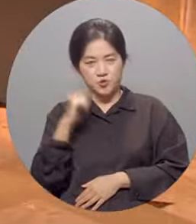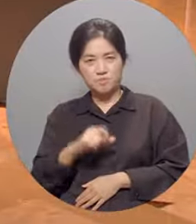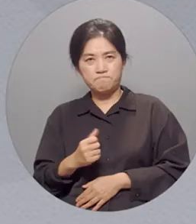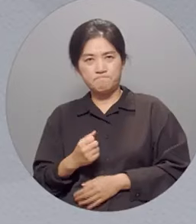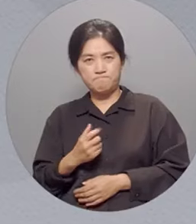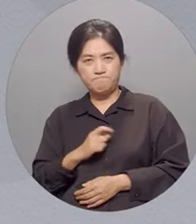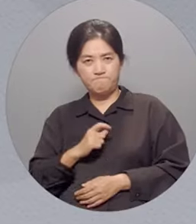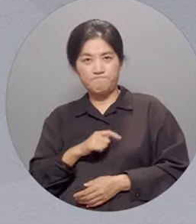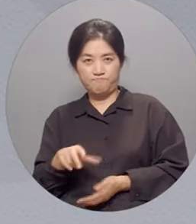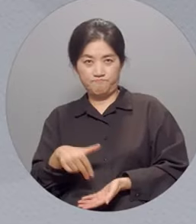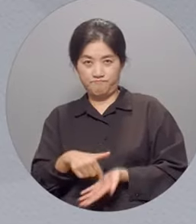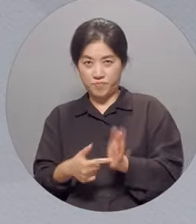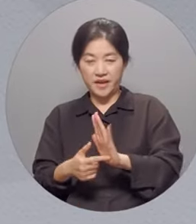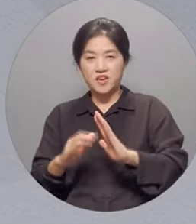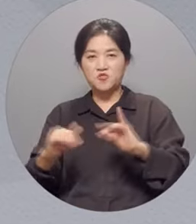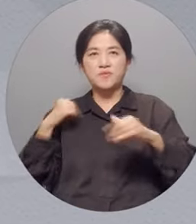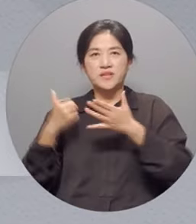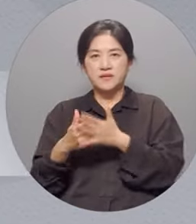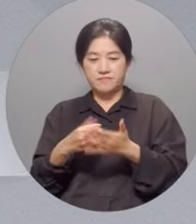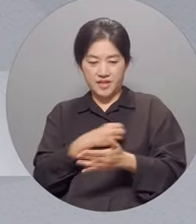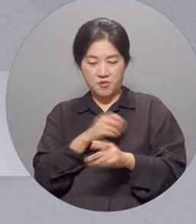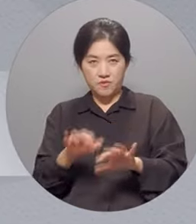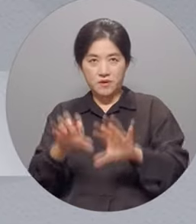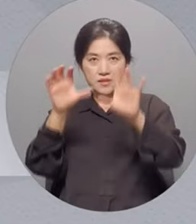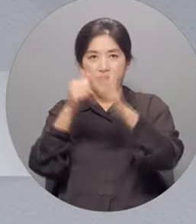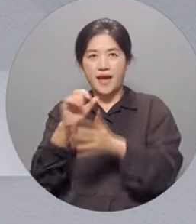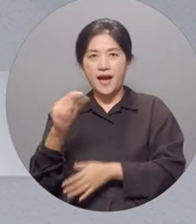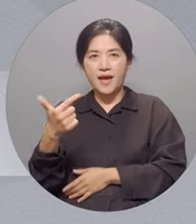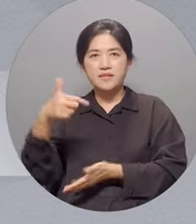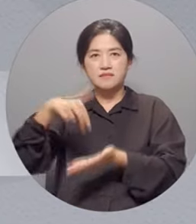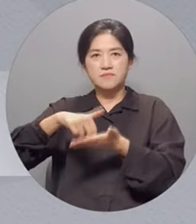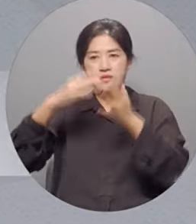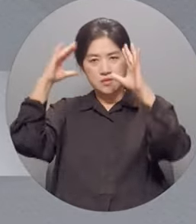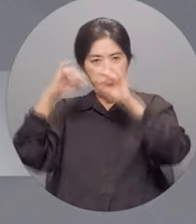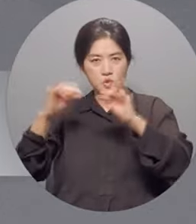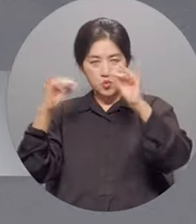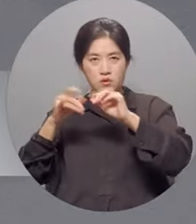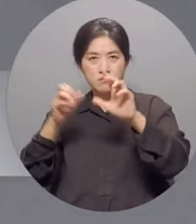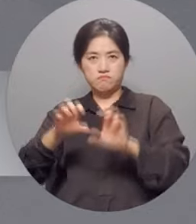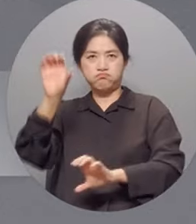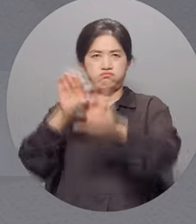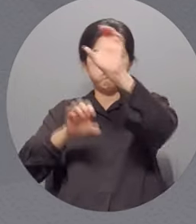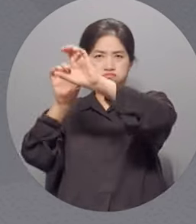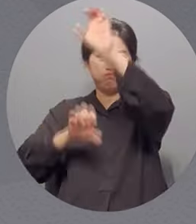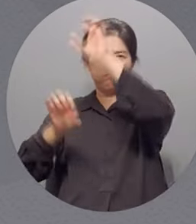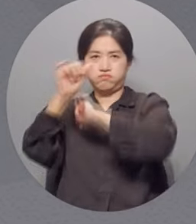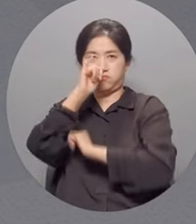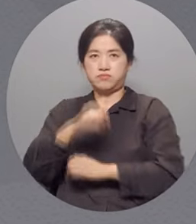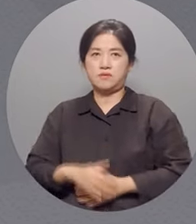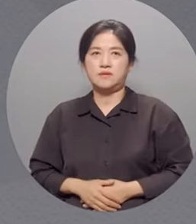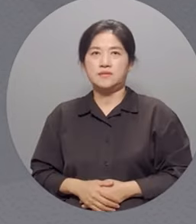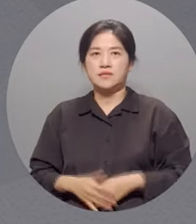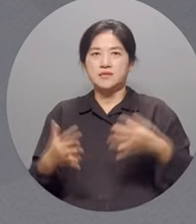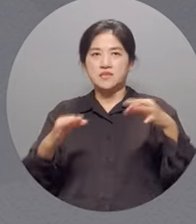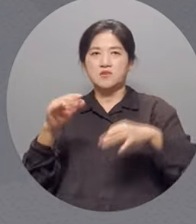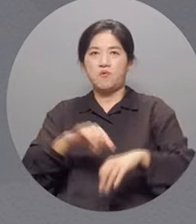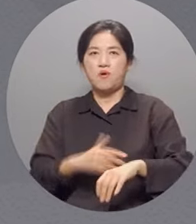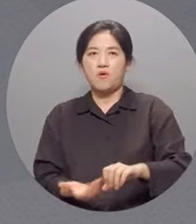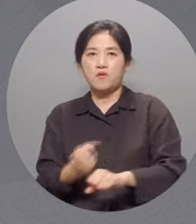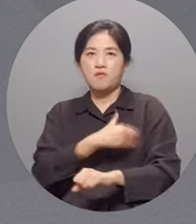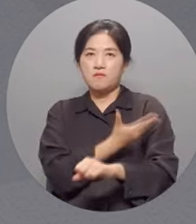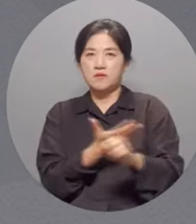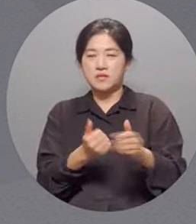남겼습니다. 국민의힘 당원 게시판에는 한 대표 입장에 동조하는 글들이 쏟아졌습니다. 김경수를